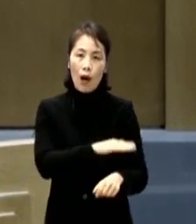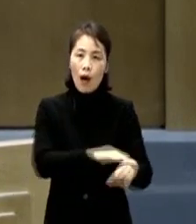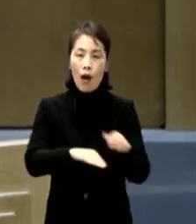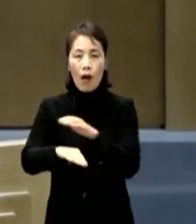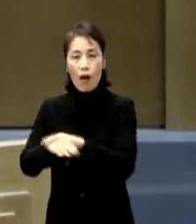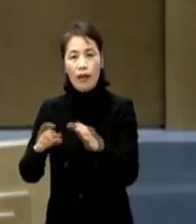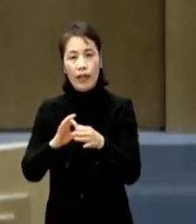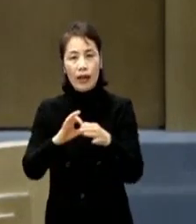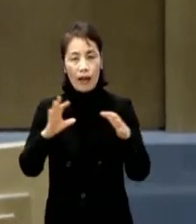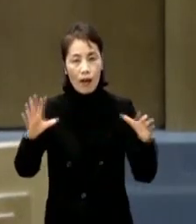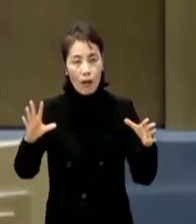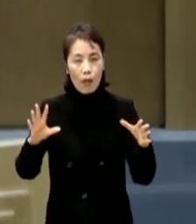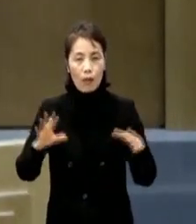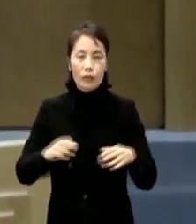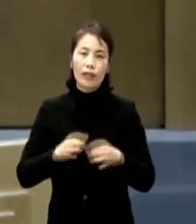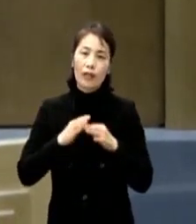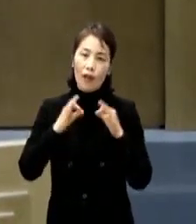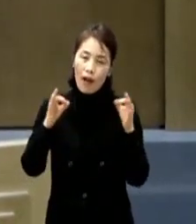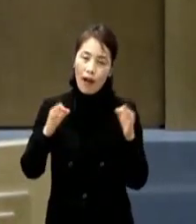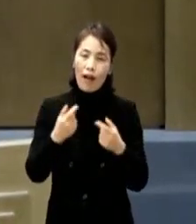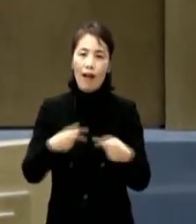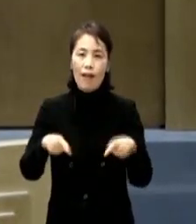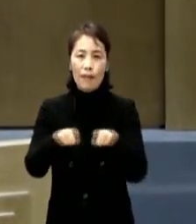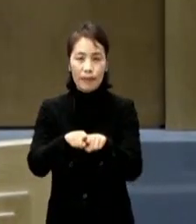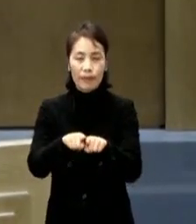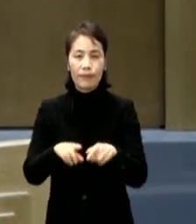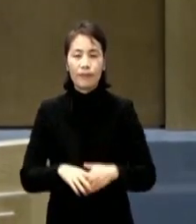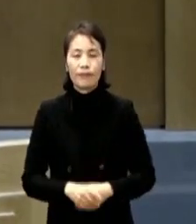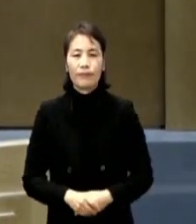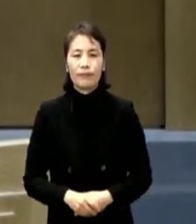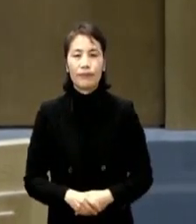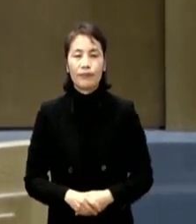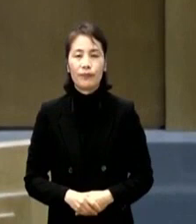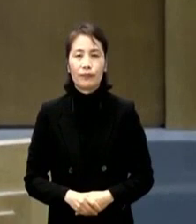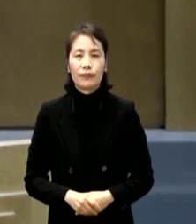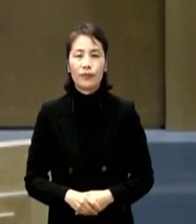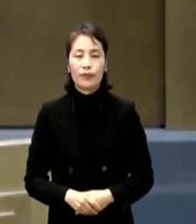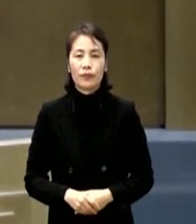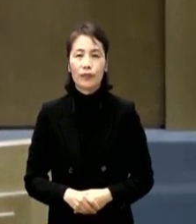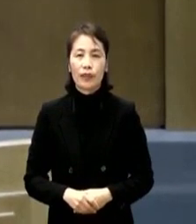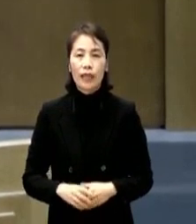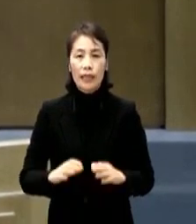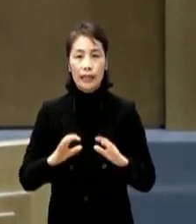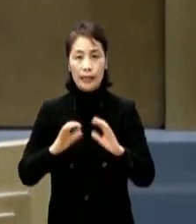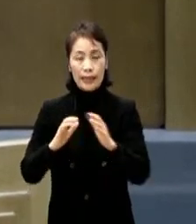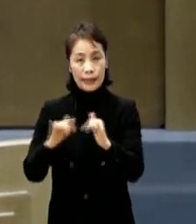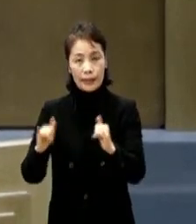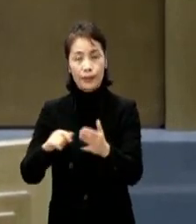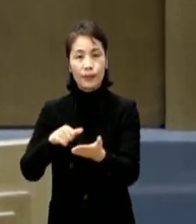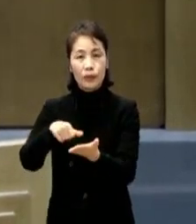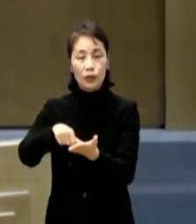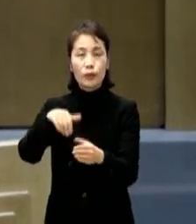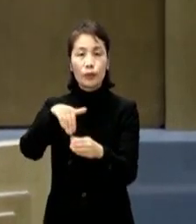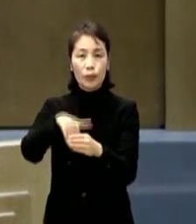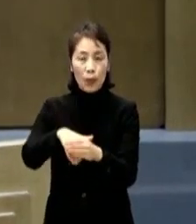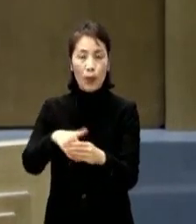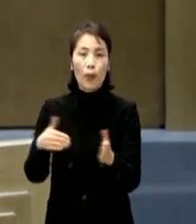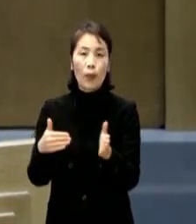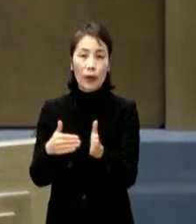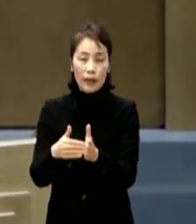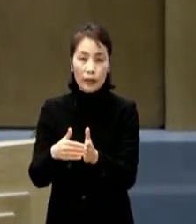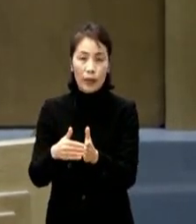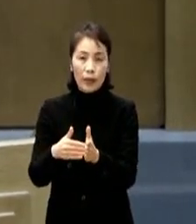한 목소리를 내주셨습니다. 지난해 11월 주민투표와 특별법 제정을